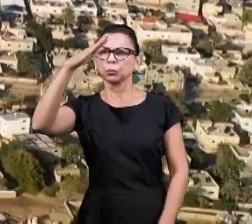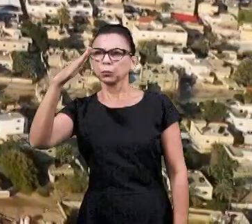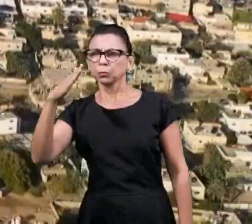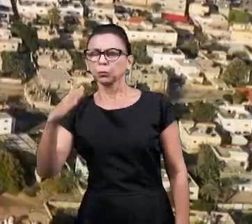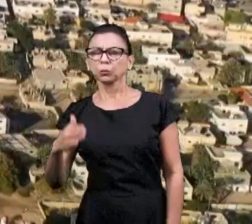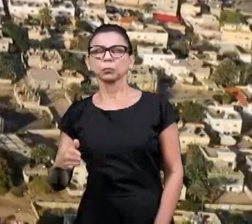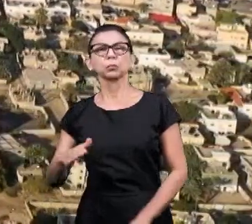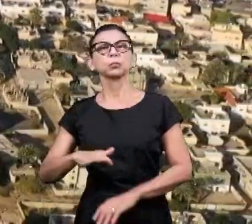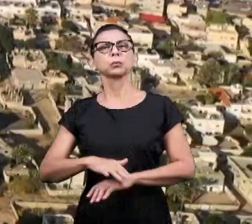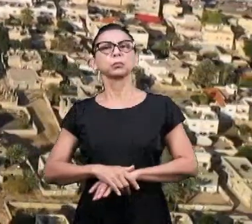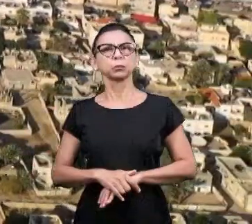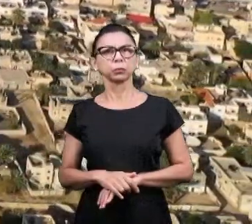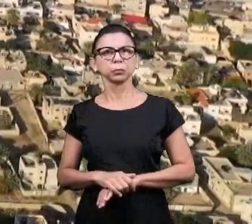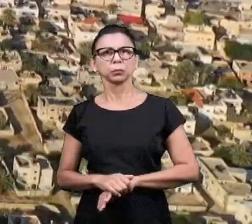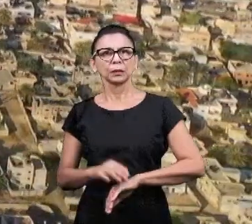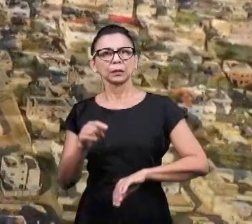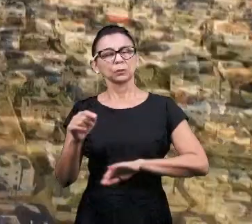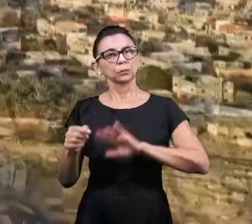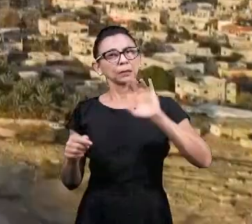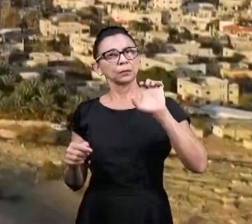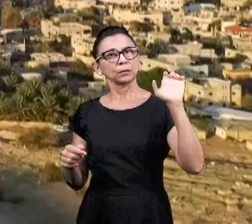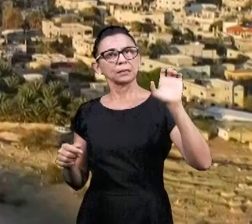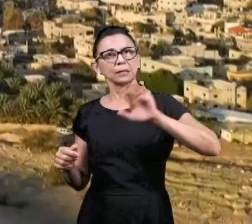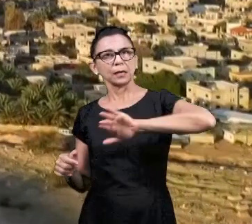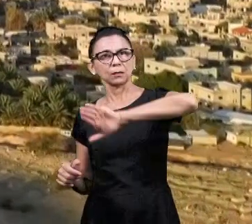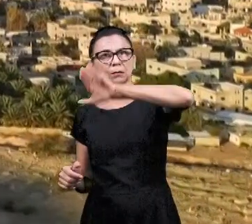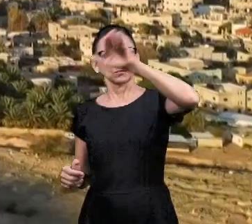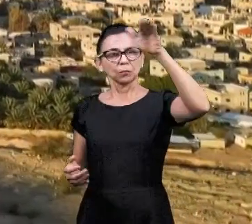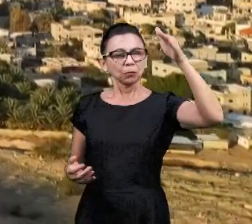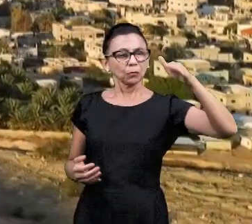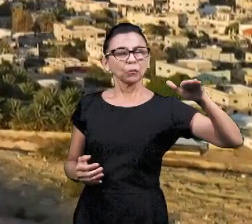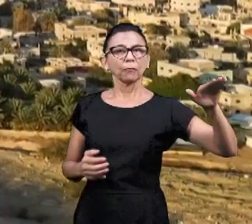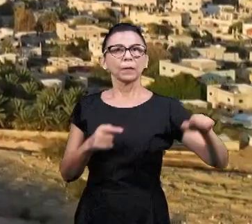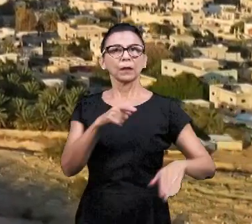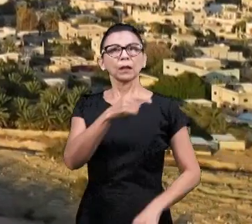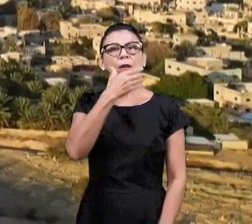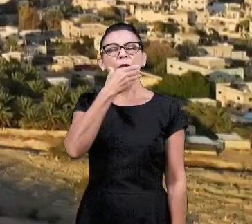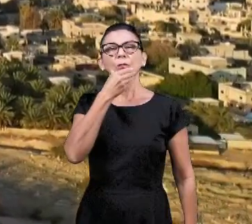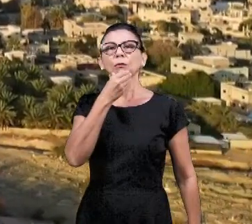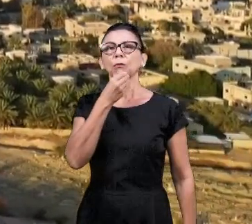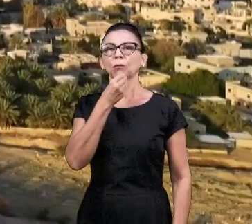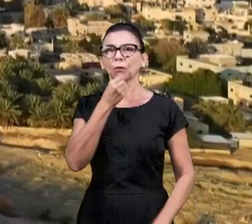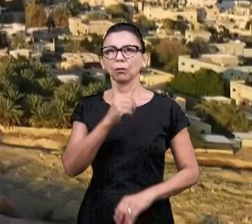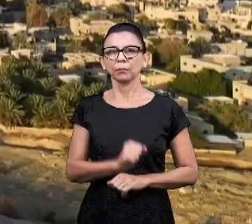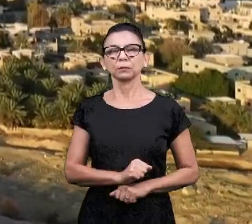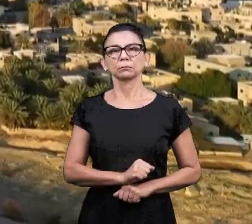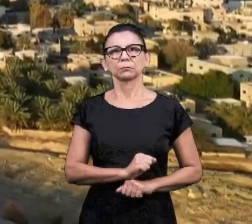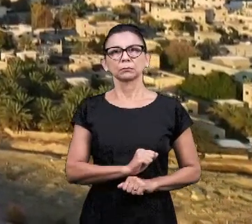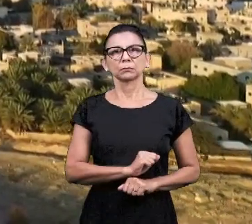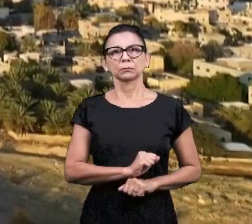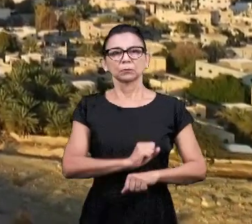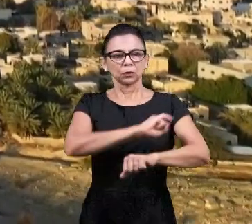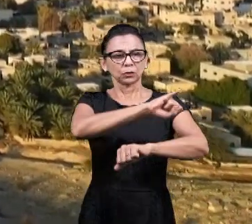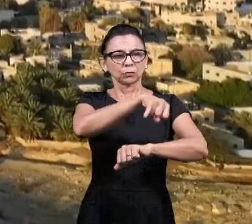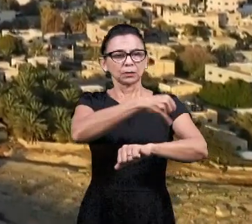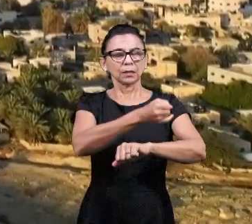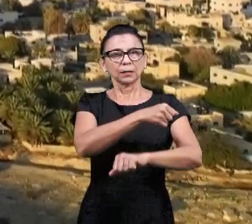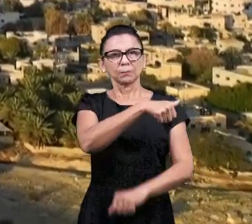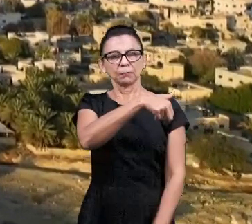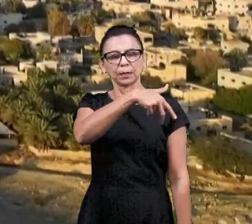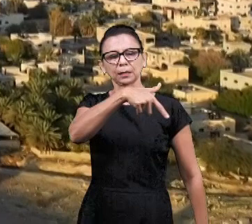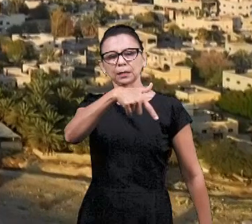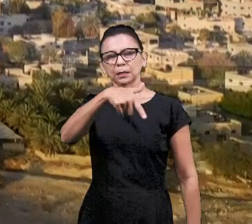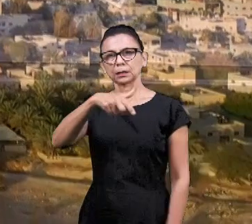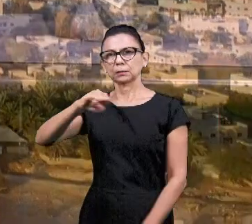qu'on voit, c'est d'où partait le chemin cité par le Seigneur Jésus d'un homme qui a quitté Jérusalem et est allé à Jéricho. La parabole